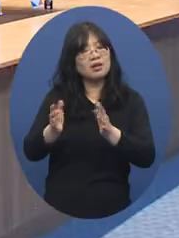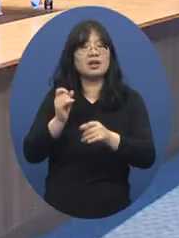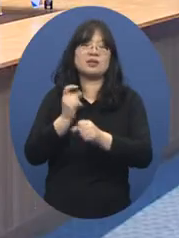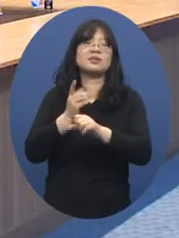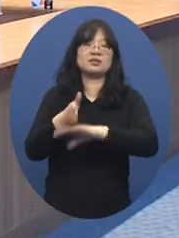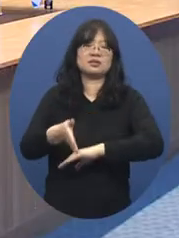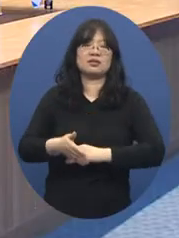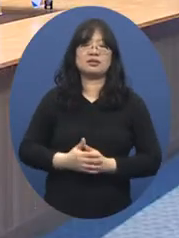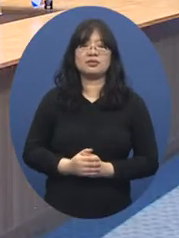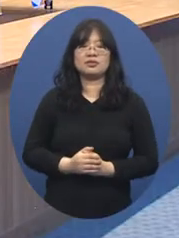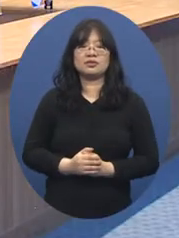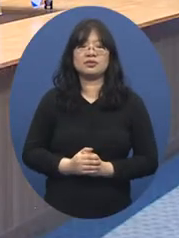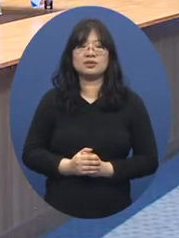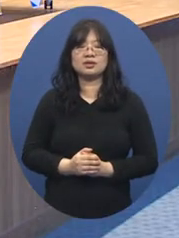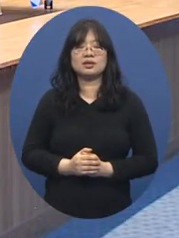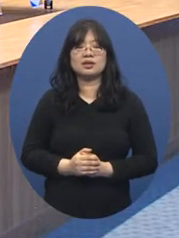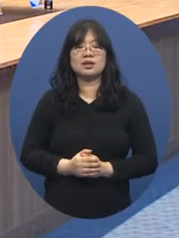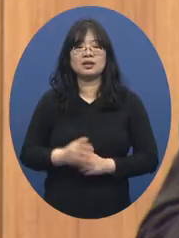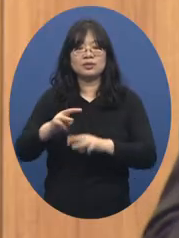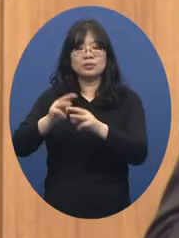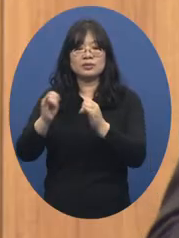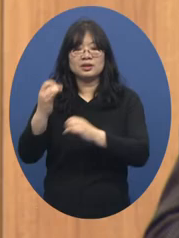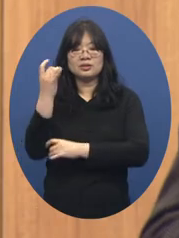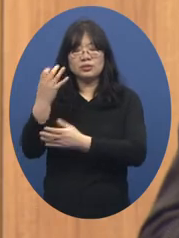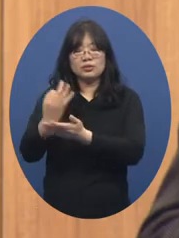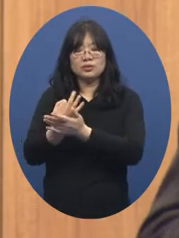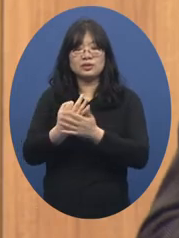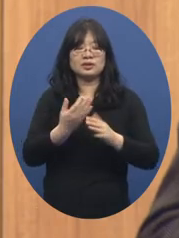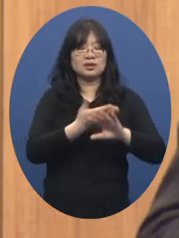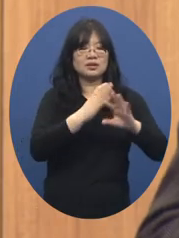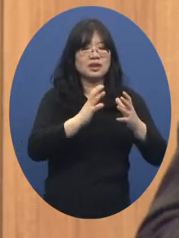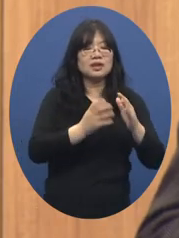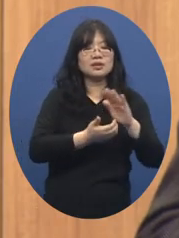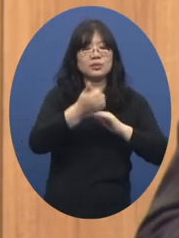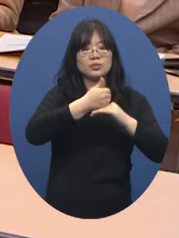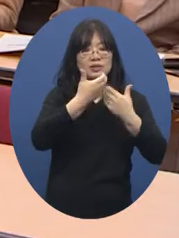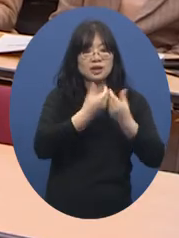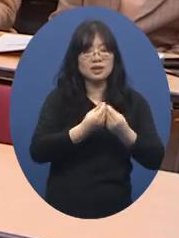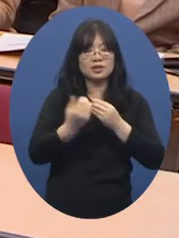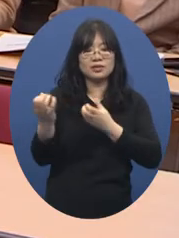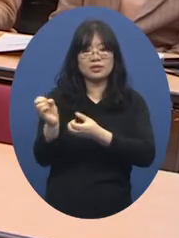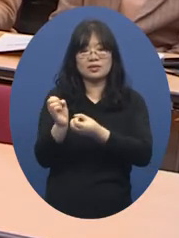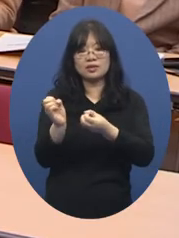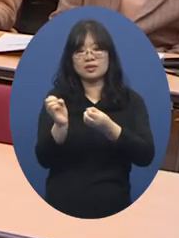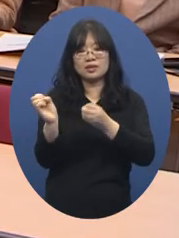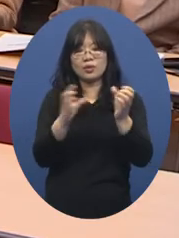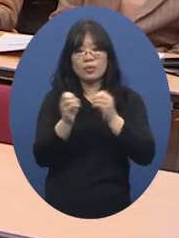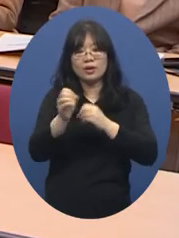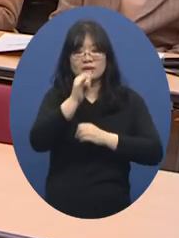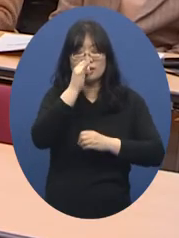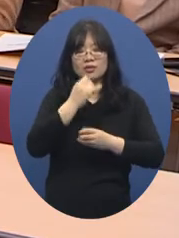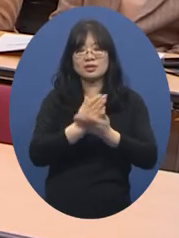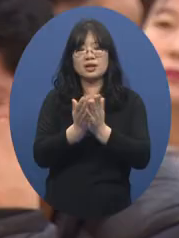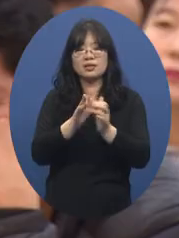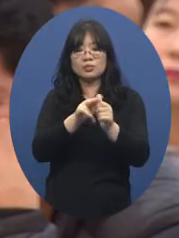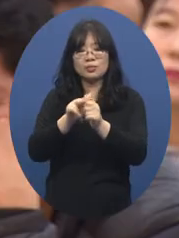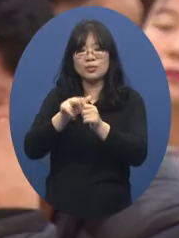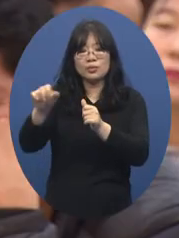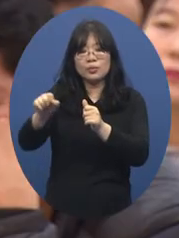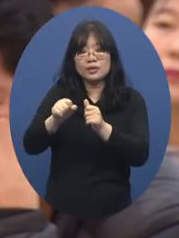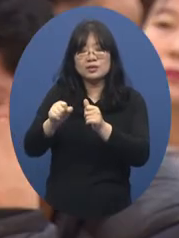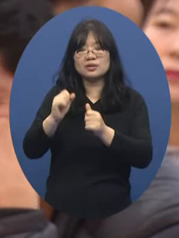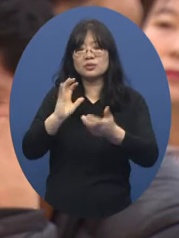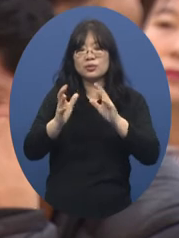늦었을. 농민 기본소득과 해외 성공 사례 등에 대한 얘기도 오갔습니다. 기본소득에 대한 다양한 정보를 알수 있는